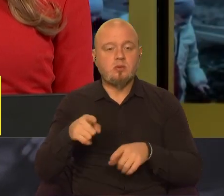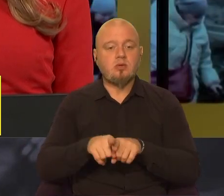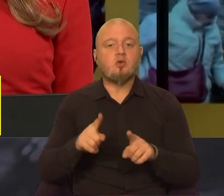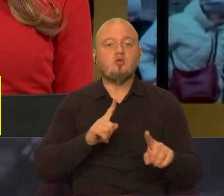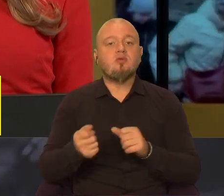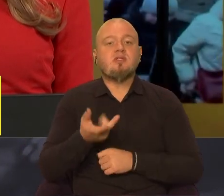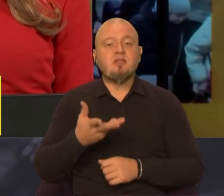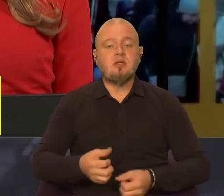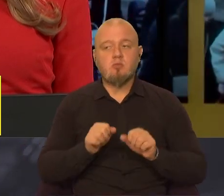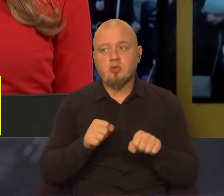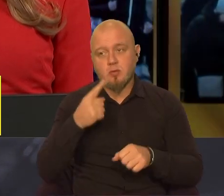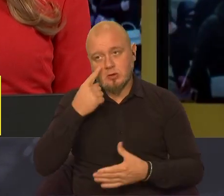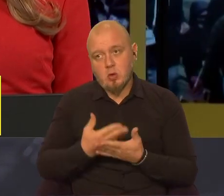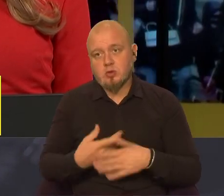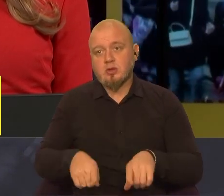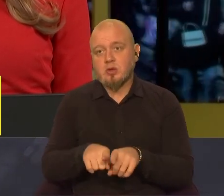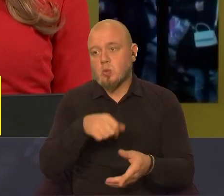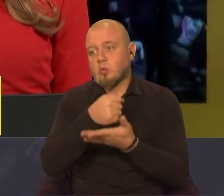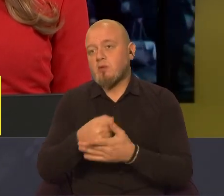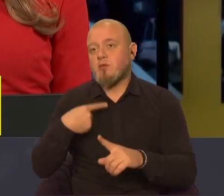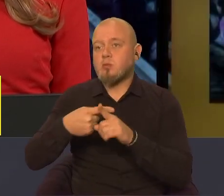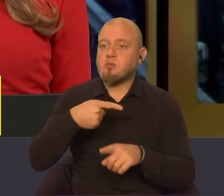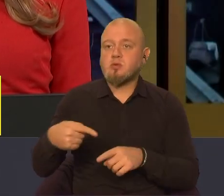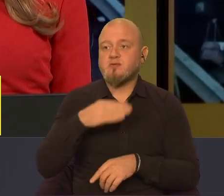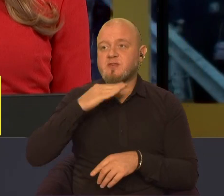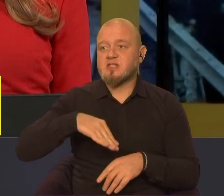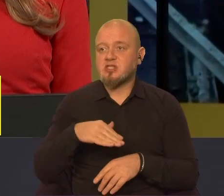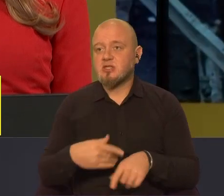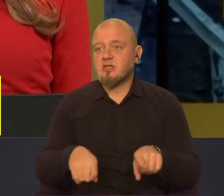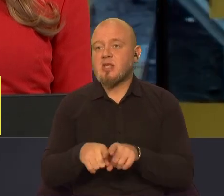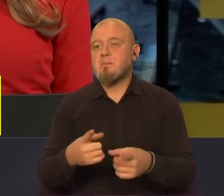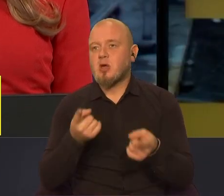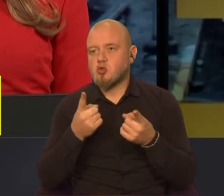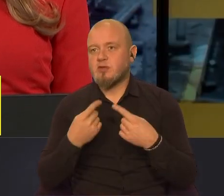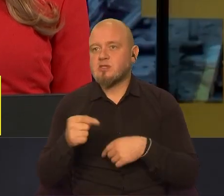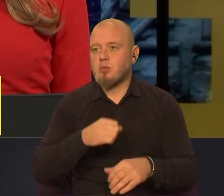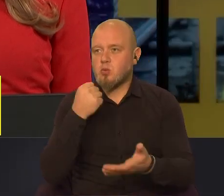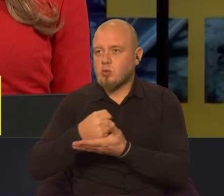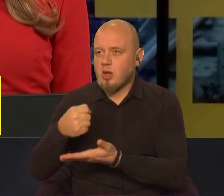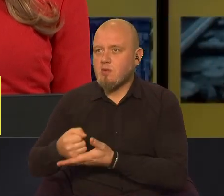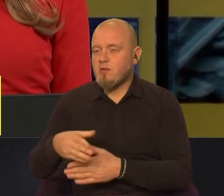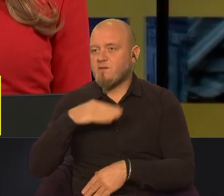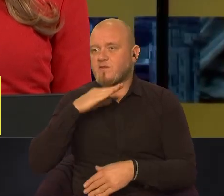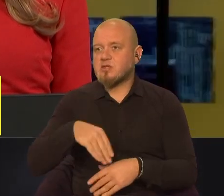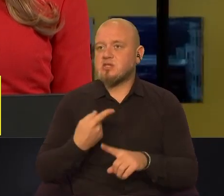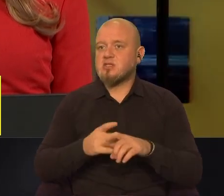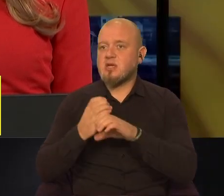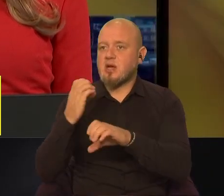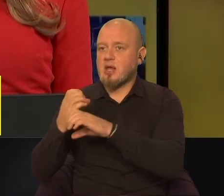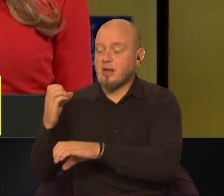наскільки можливо теоретично так ударів плюс-мінус вистачити, таких масованих саме ударів вистачити цих ракет.